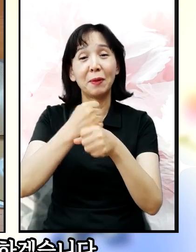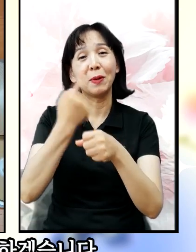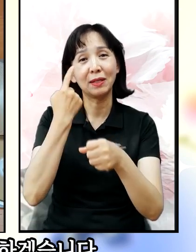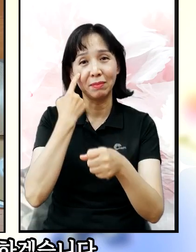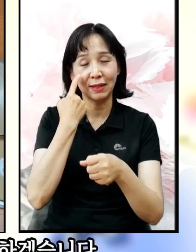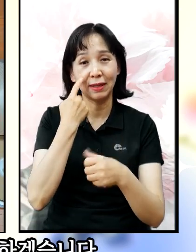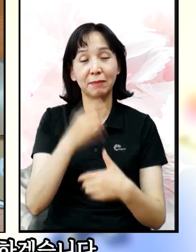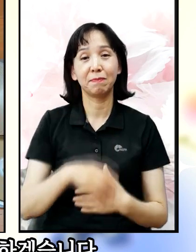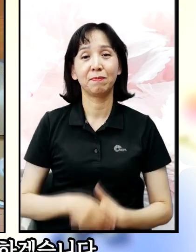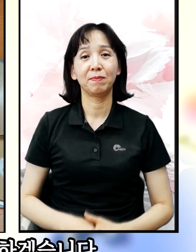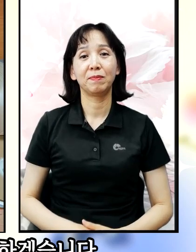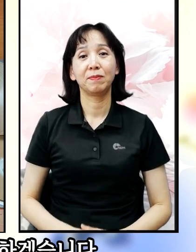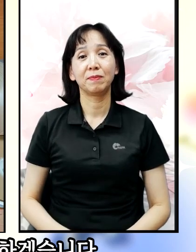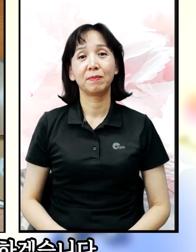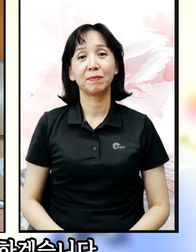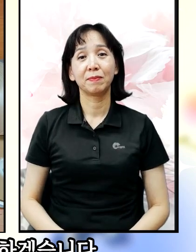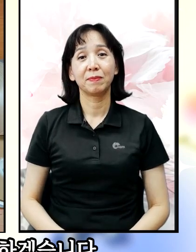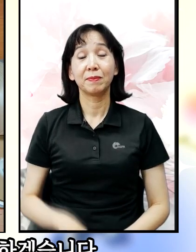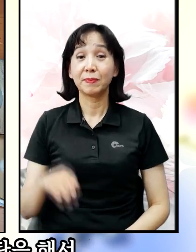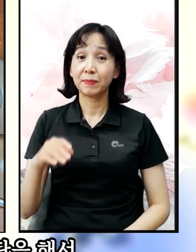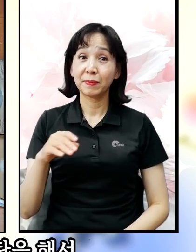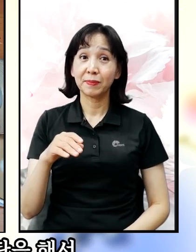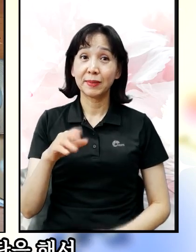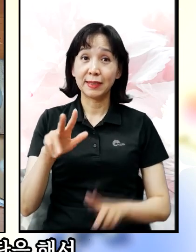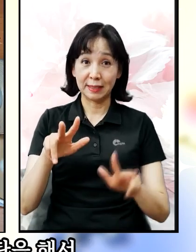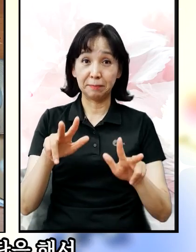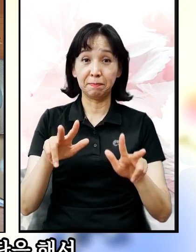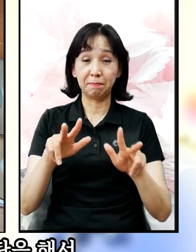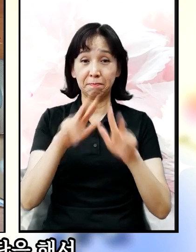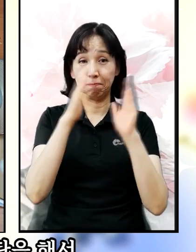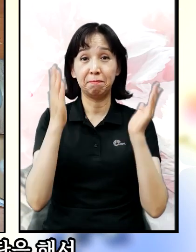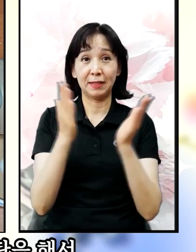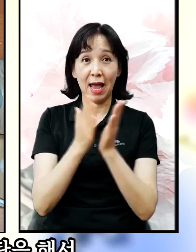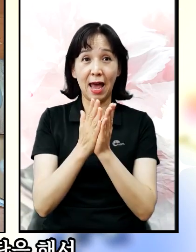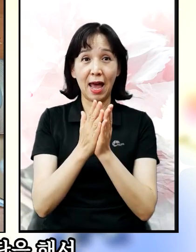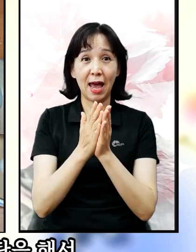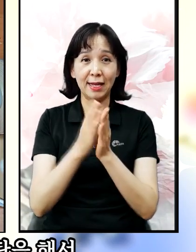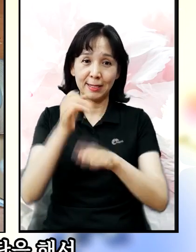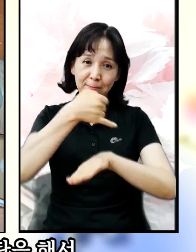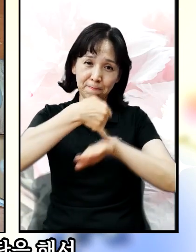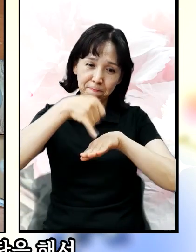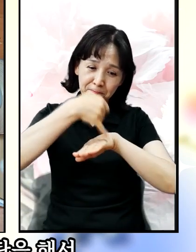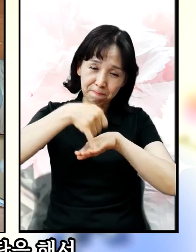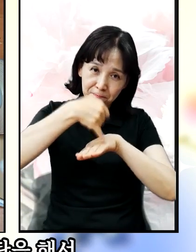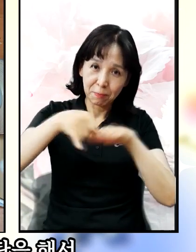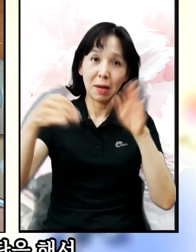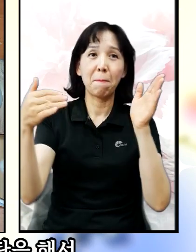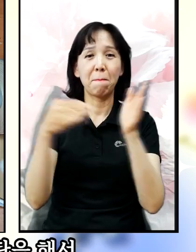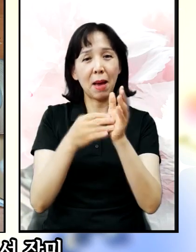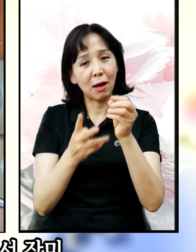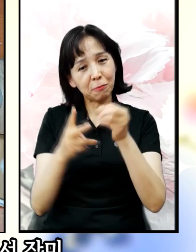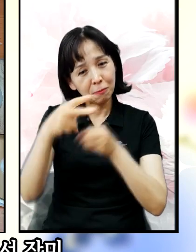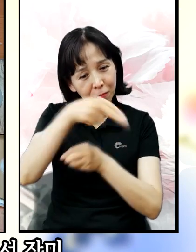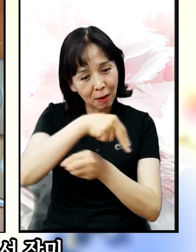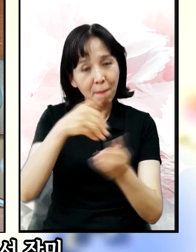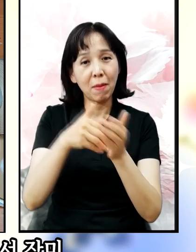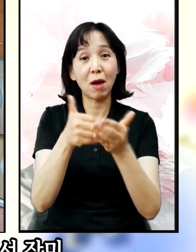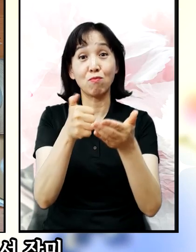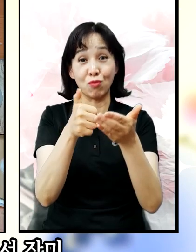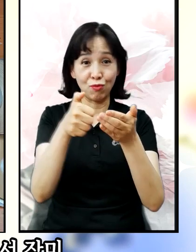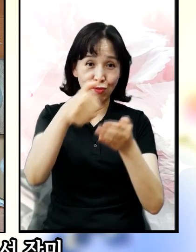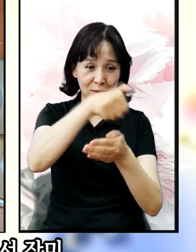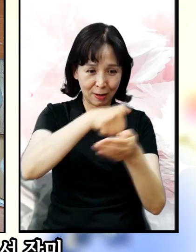다 만들어 보도록 하겠습니다. 자, 그러면 저희가 이제 원단을 재단을 해서 이렇게